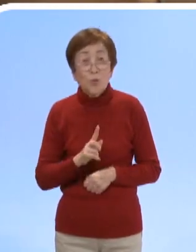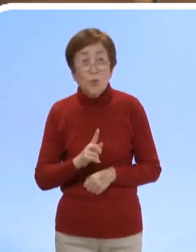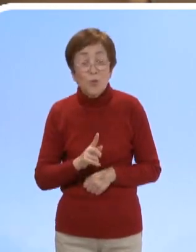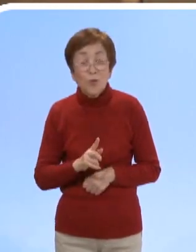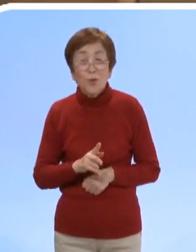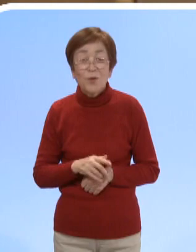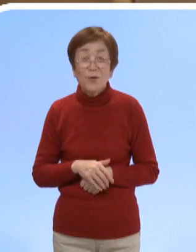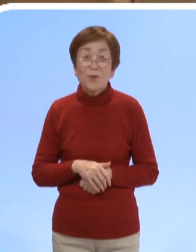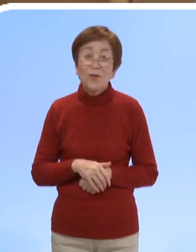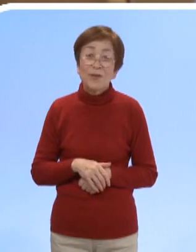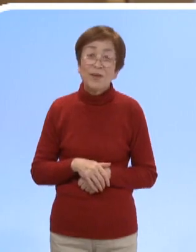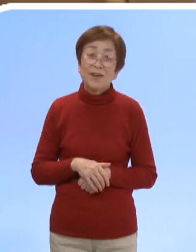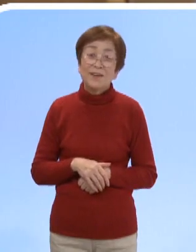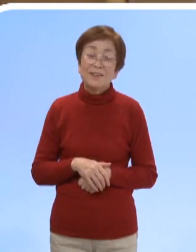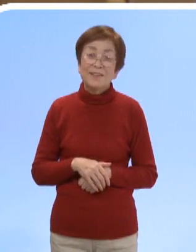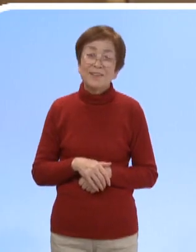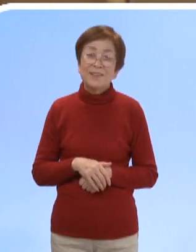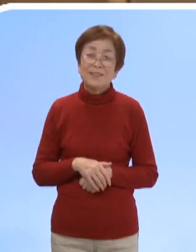一口、う